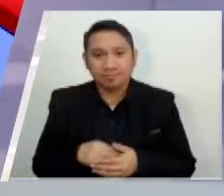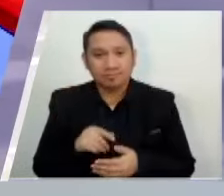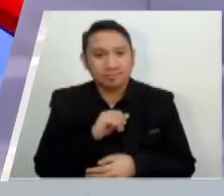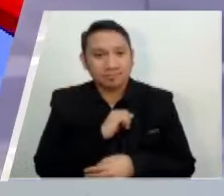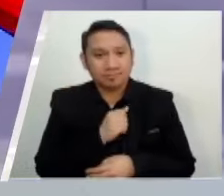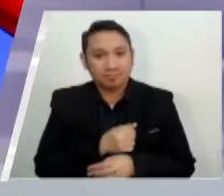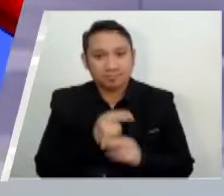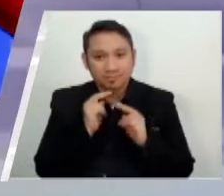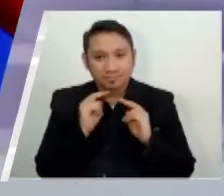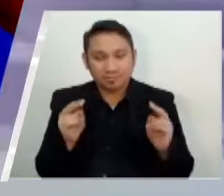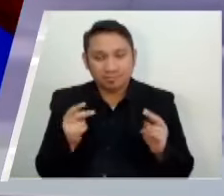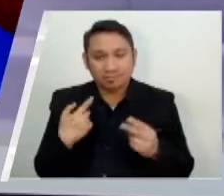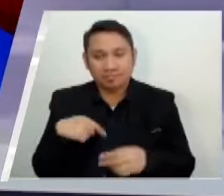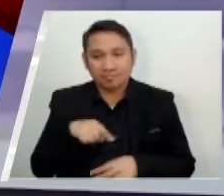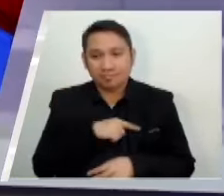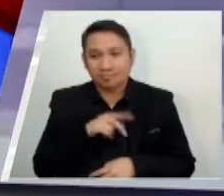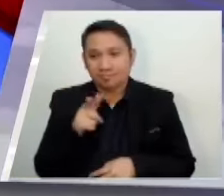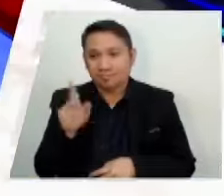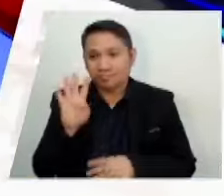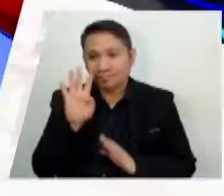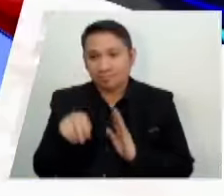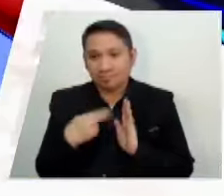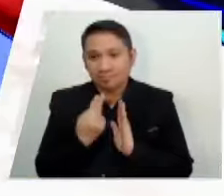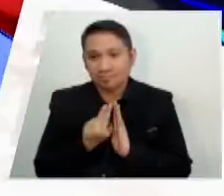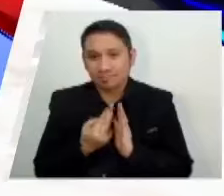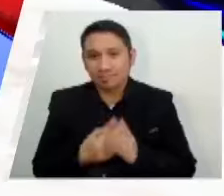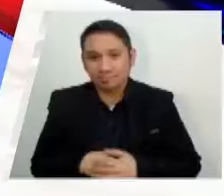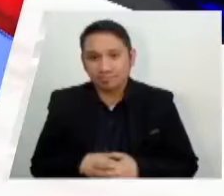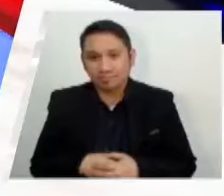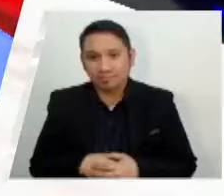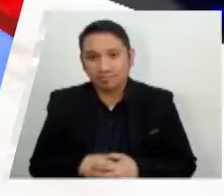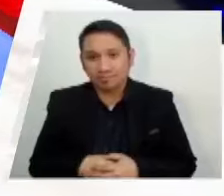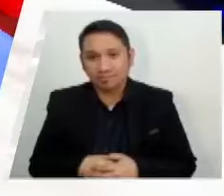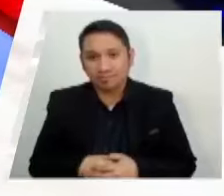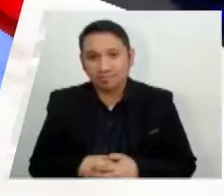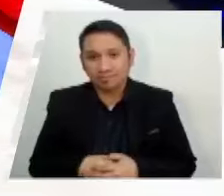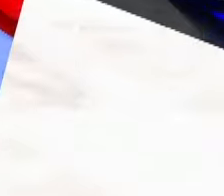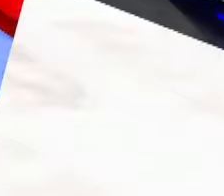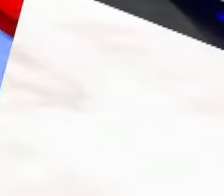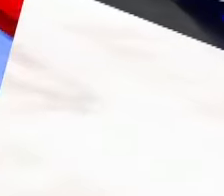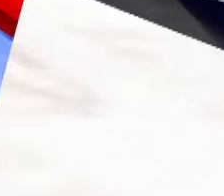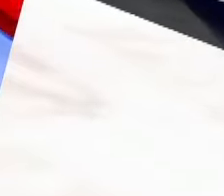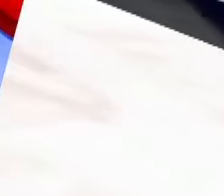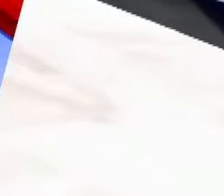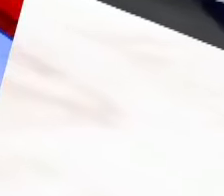nakatuto kami 24 oras. Pasko, Pasko ng Pilipino.